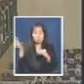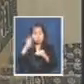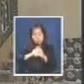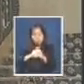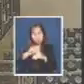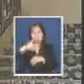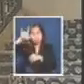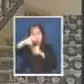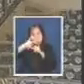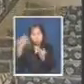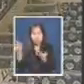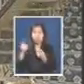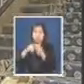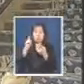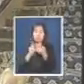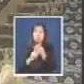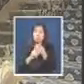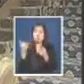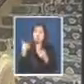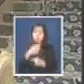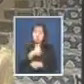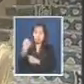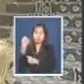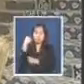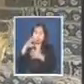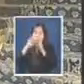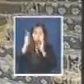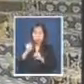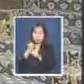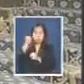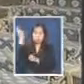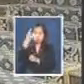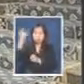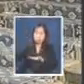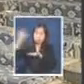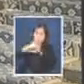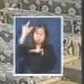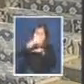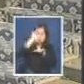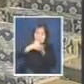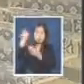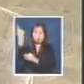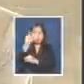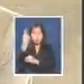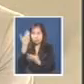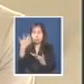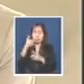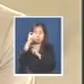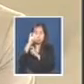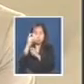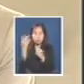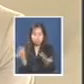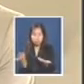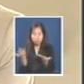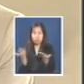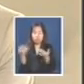ล้วก็ความมั่นใจของนักท่องเที่ยวที่จะมีต่อประเทศไทยทั้งเรื่องของความปลอดภัย